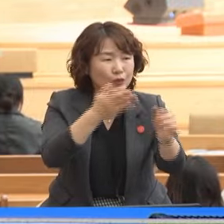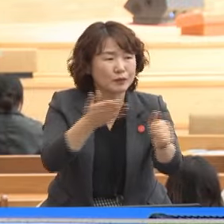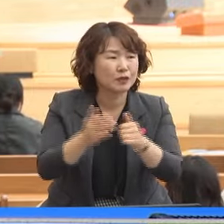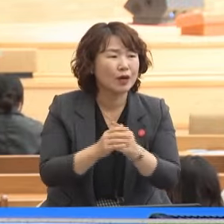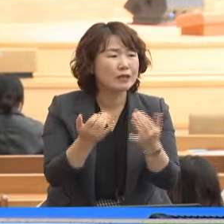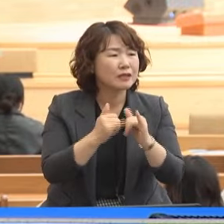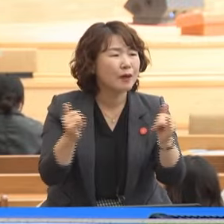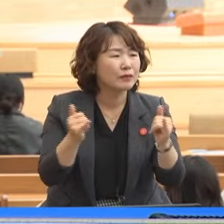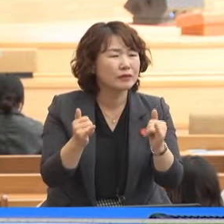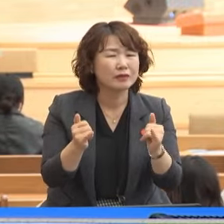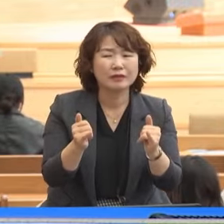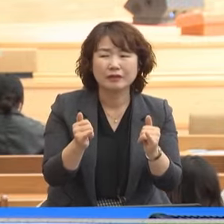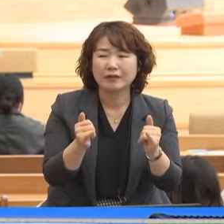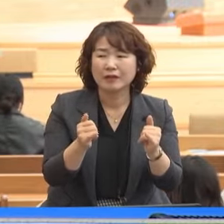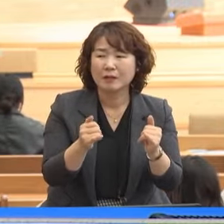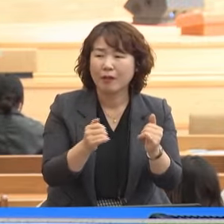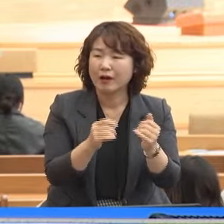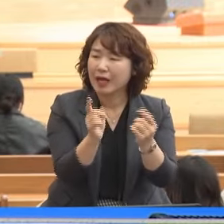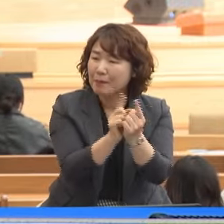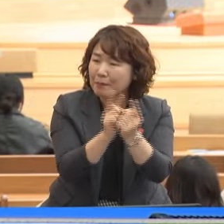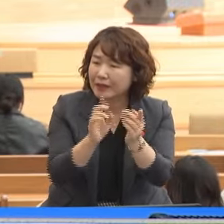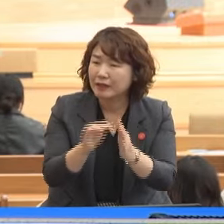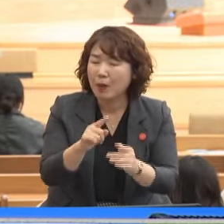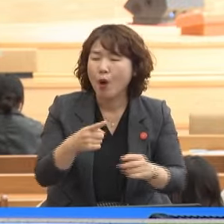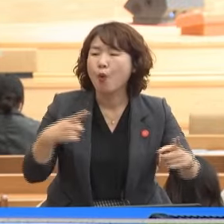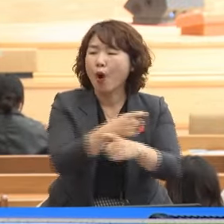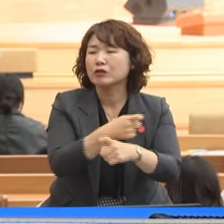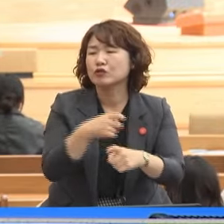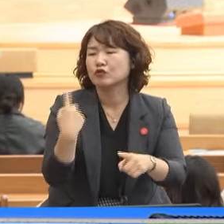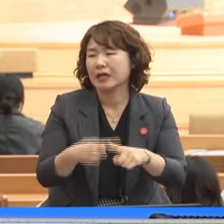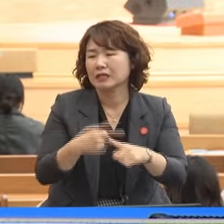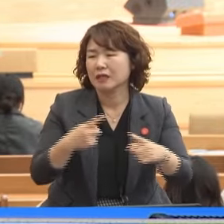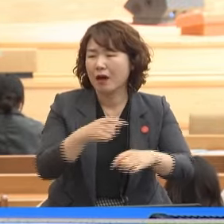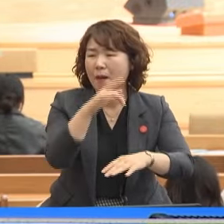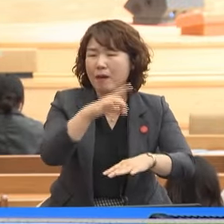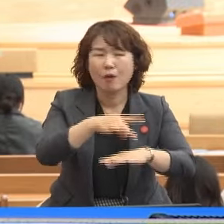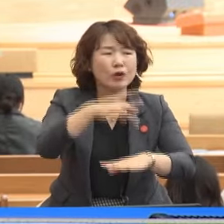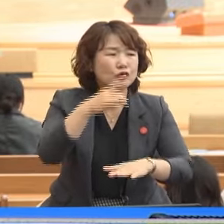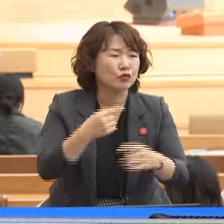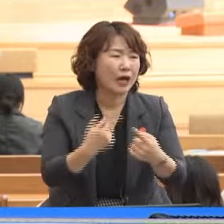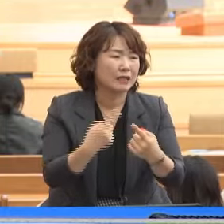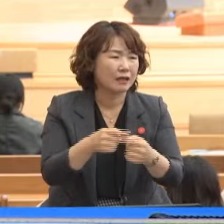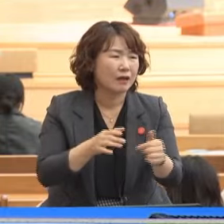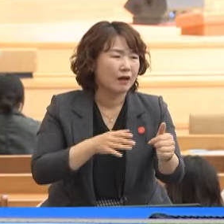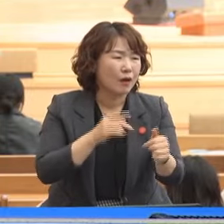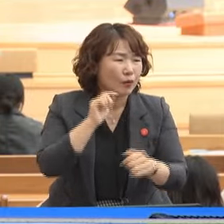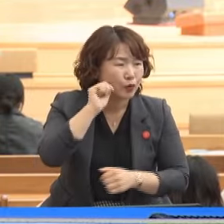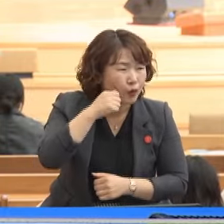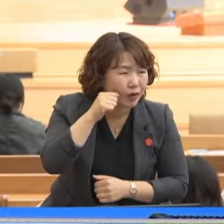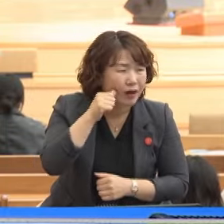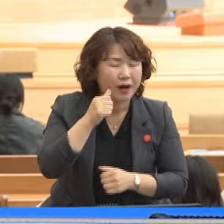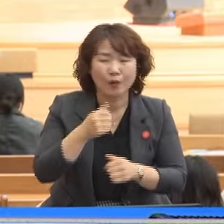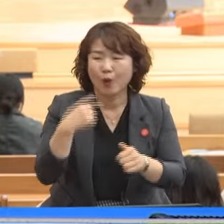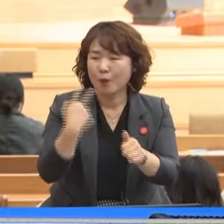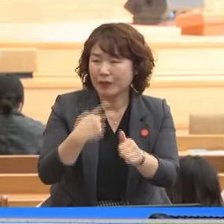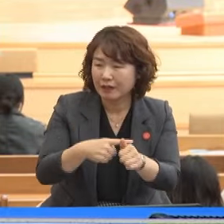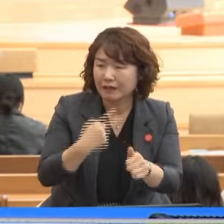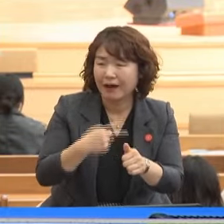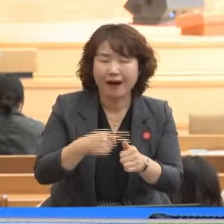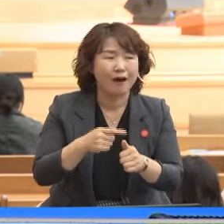사람들을 마치 원수 대하듯이 비난과 조롱과 비아냥과